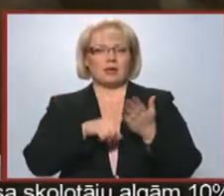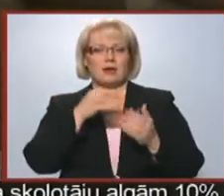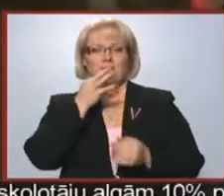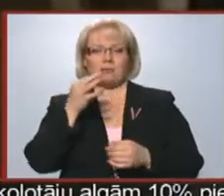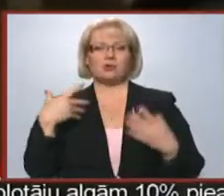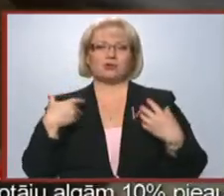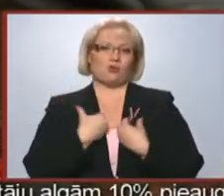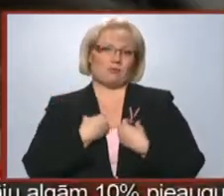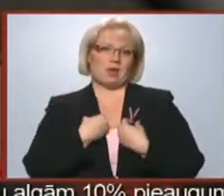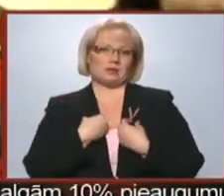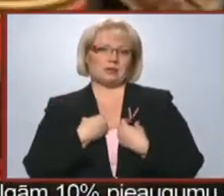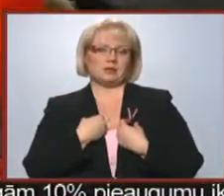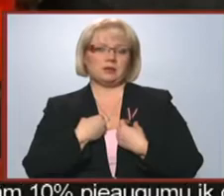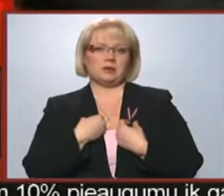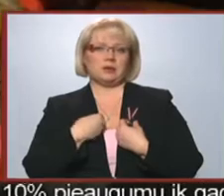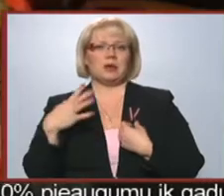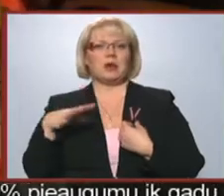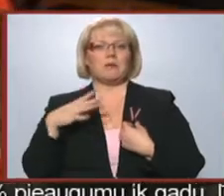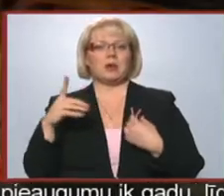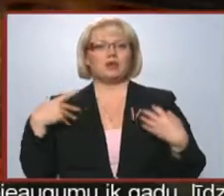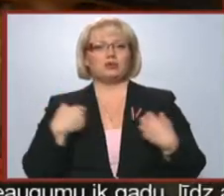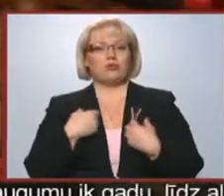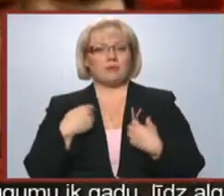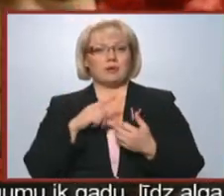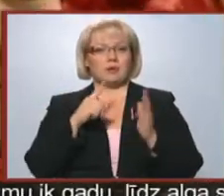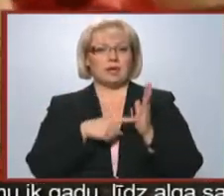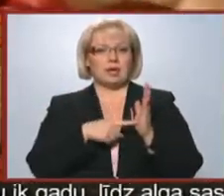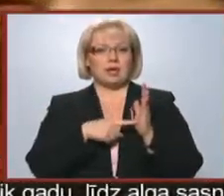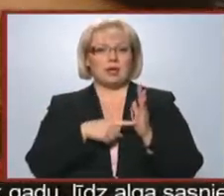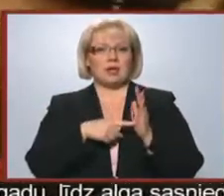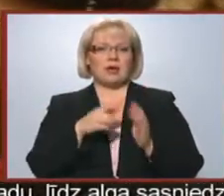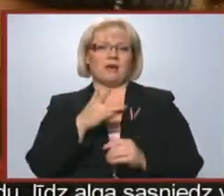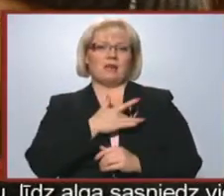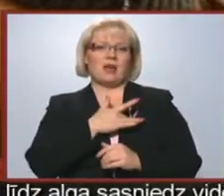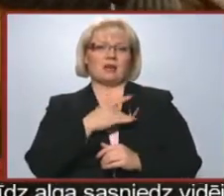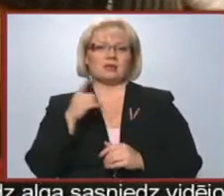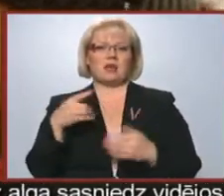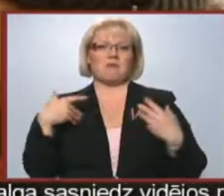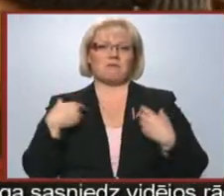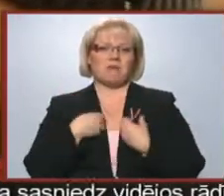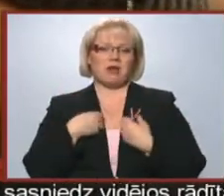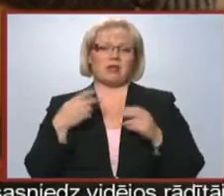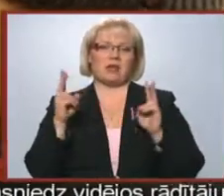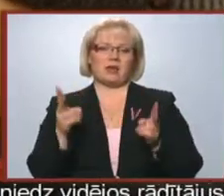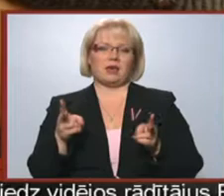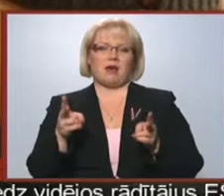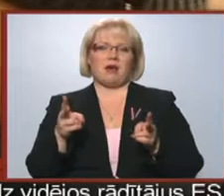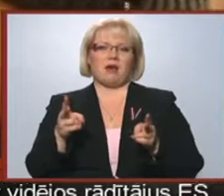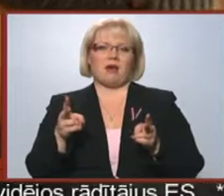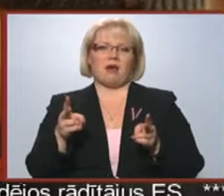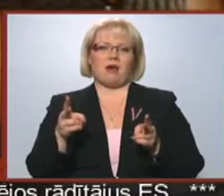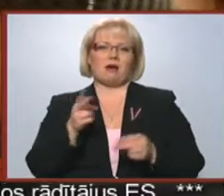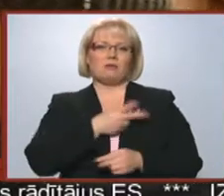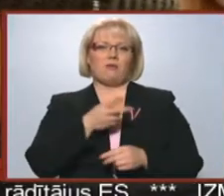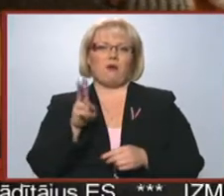skumji. Skumjas. Un kāpēc ir skumjas? Nu, liekas tā bēdīgi, ka nu,